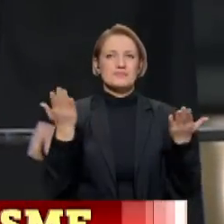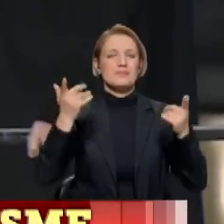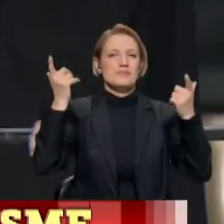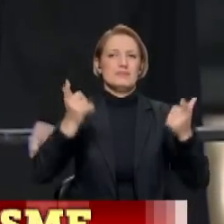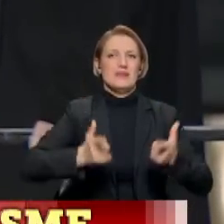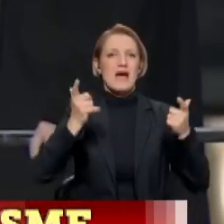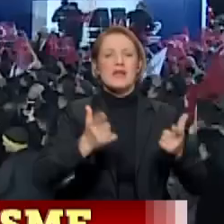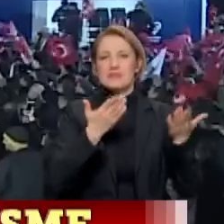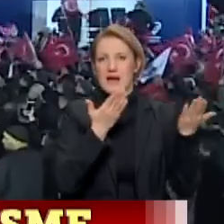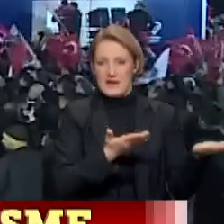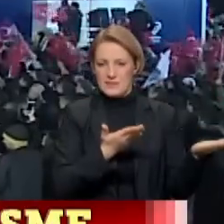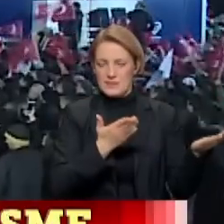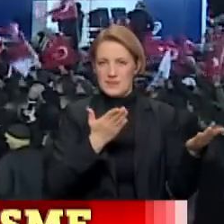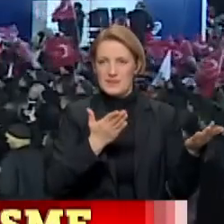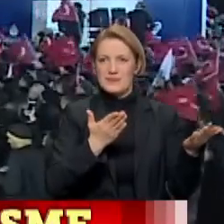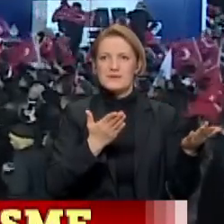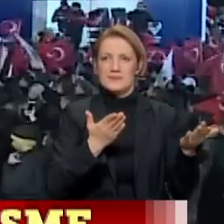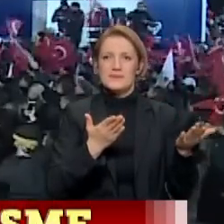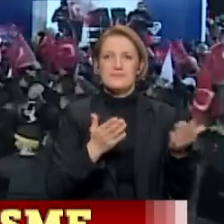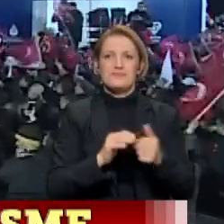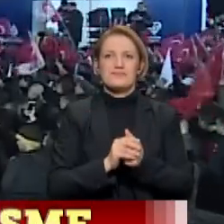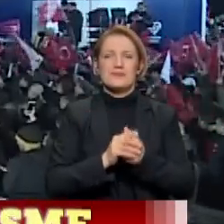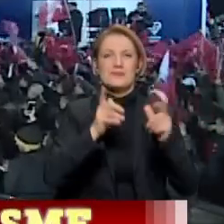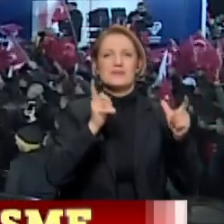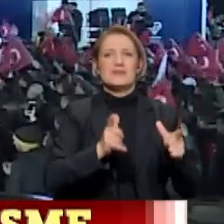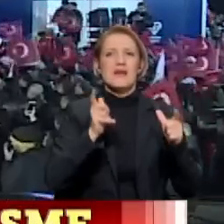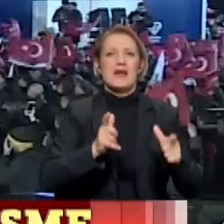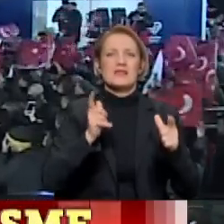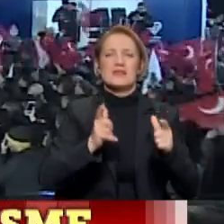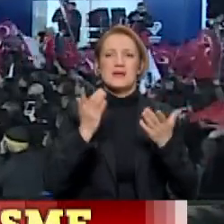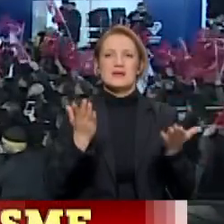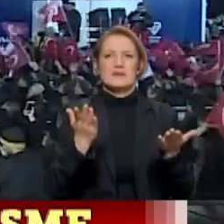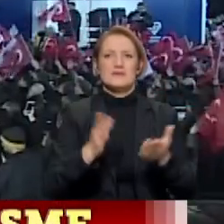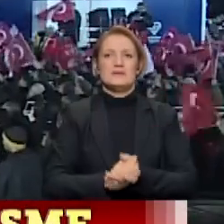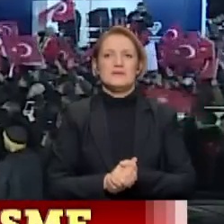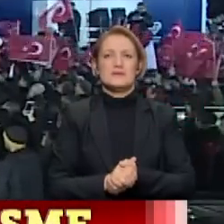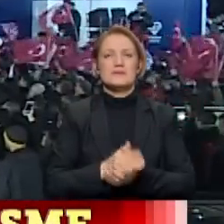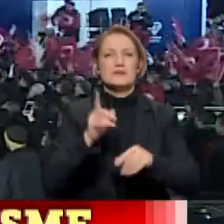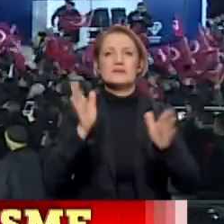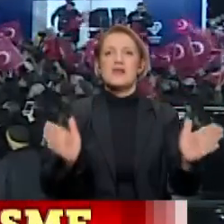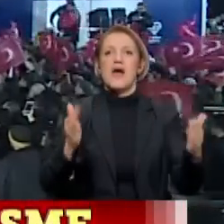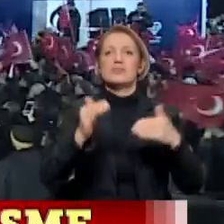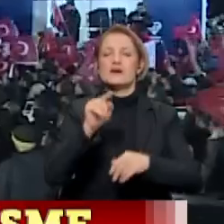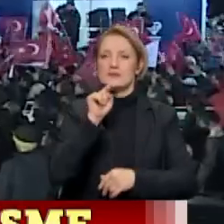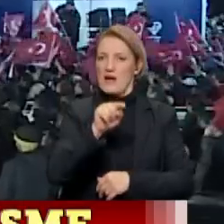Nerede? Nerede? Nerede edeceğiz? Sandıkta, sandıkta